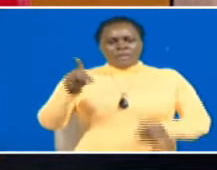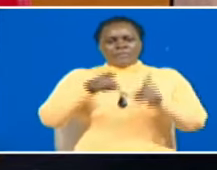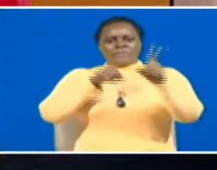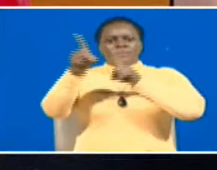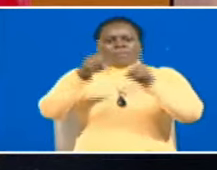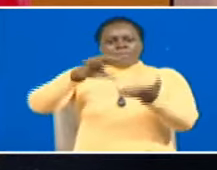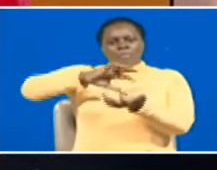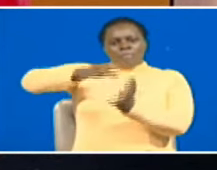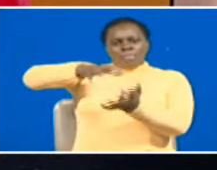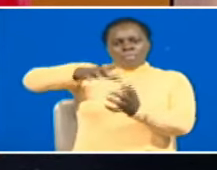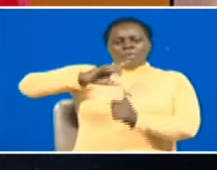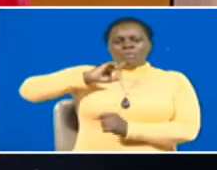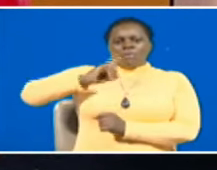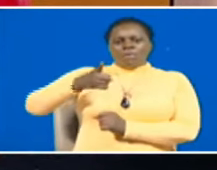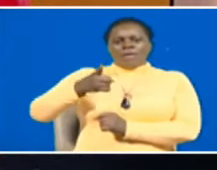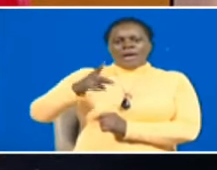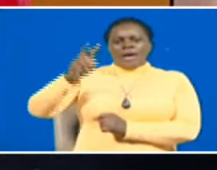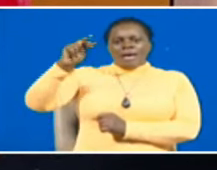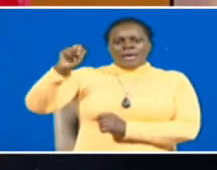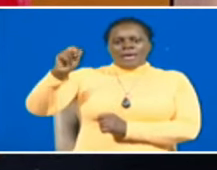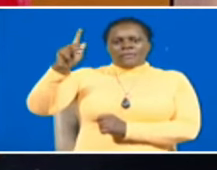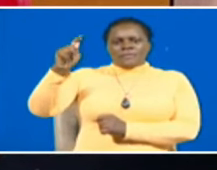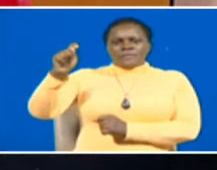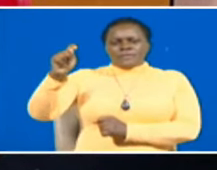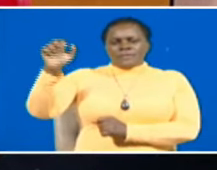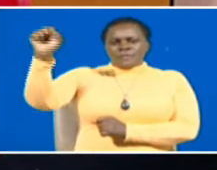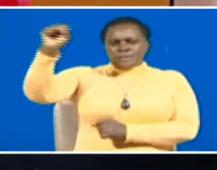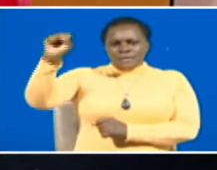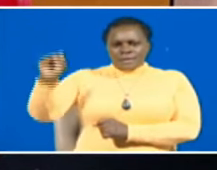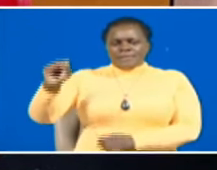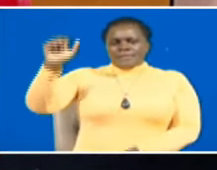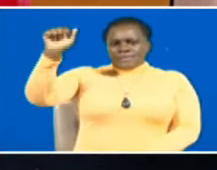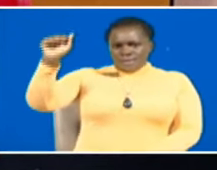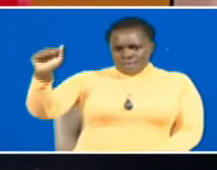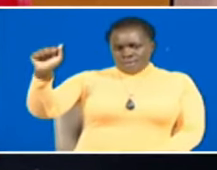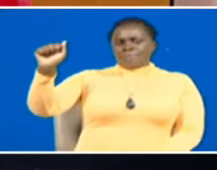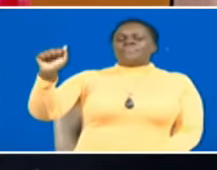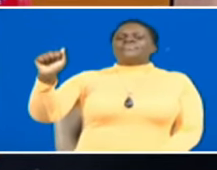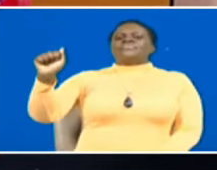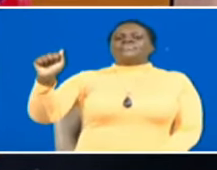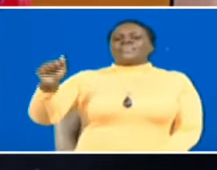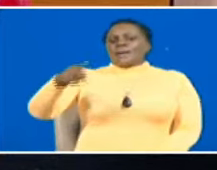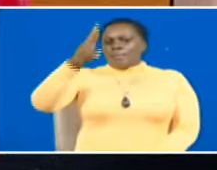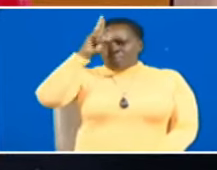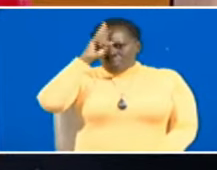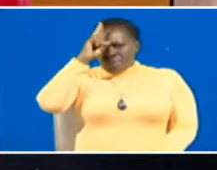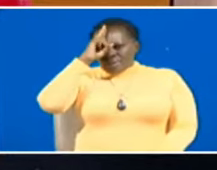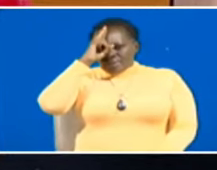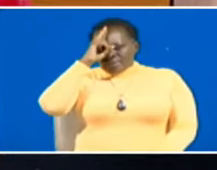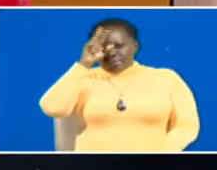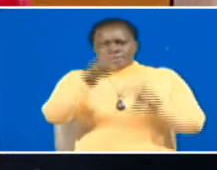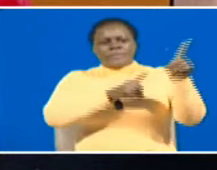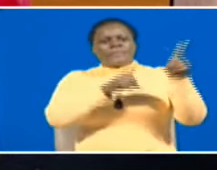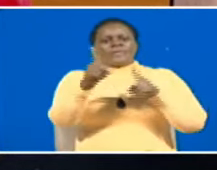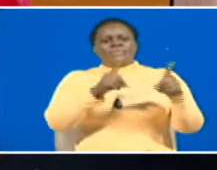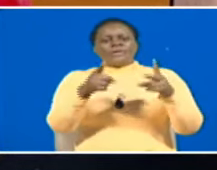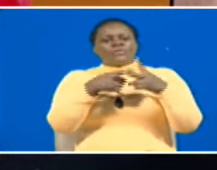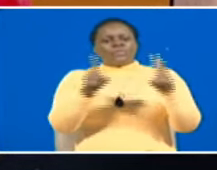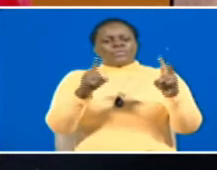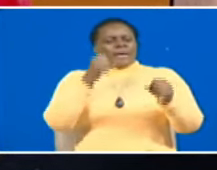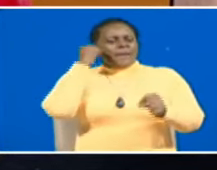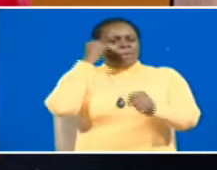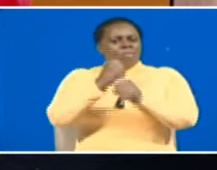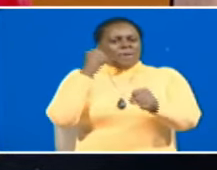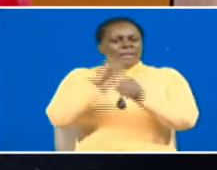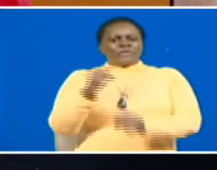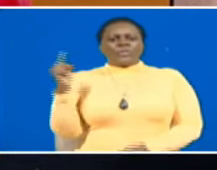Kipchumba Murkomen ameagiza mamlaka ya uchukuzi na usalama barabarani NTSA na polisi wa trafiki kuanza msako mkali